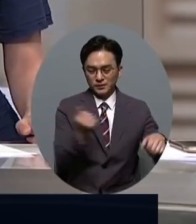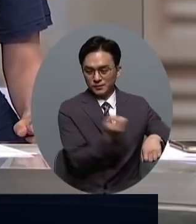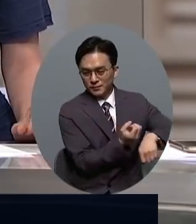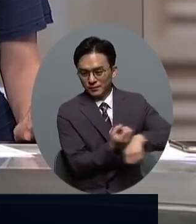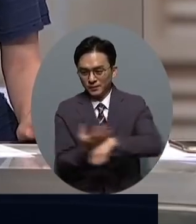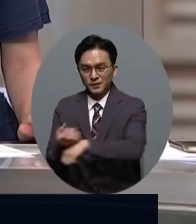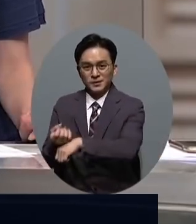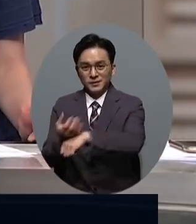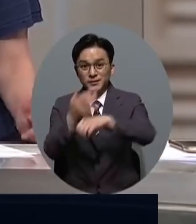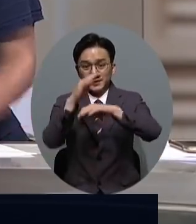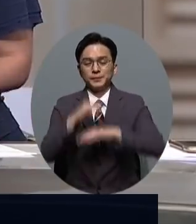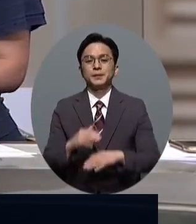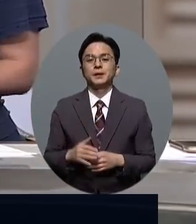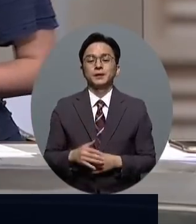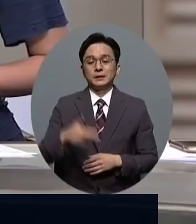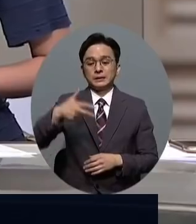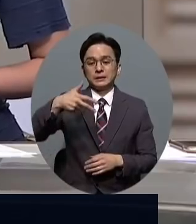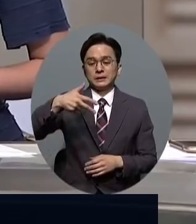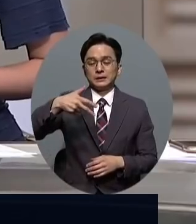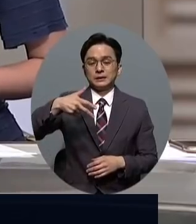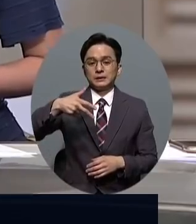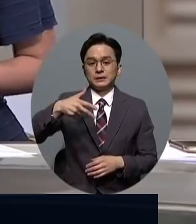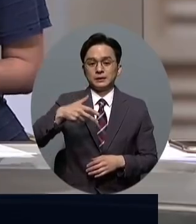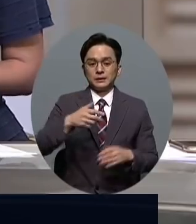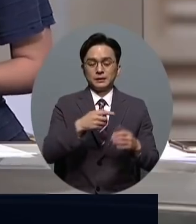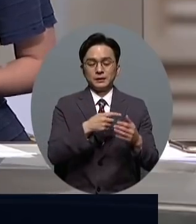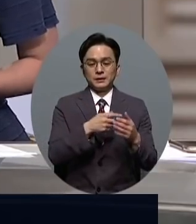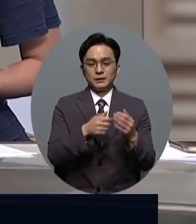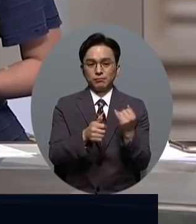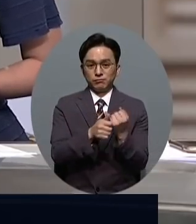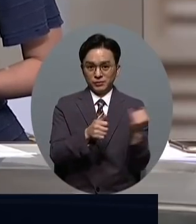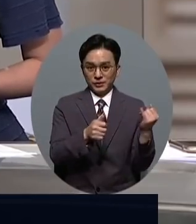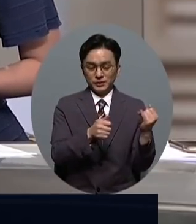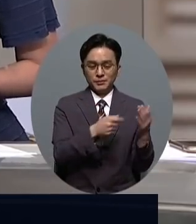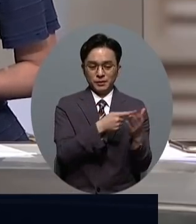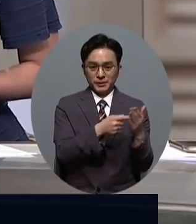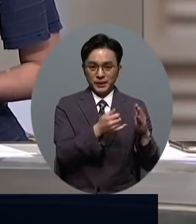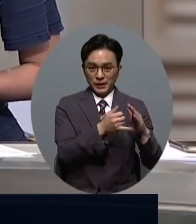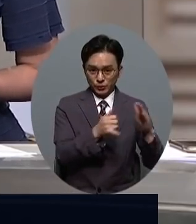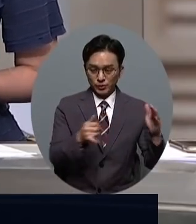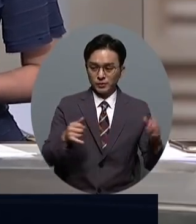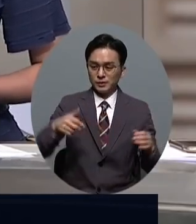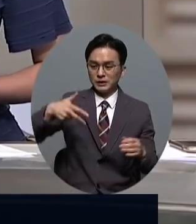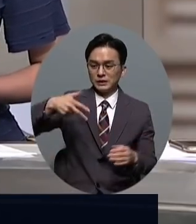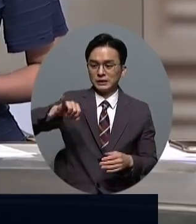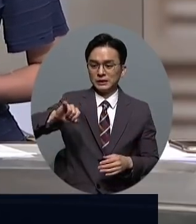전하기도 했습니다. 이번 이제 진중권 교수 고발권과 관련해서 정치권에서도 유족 측이